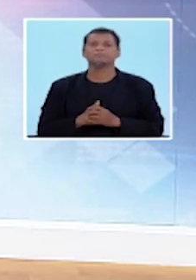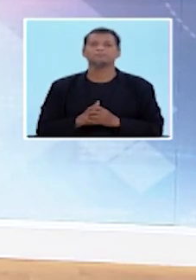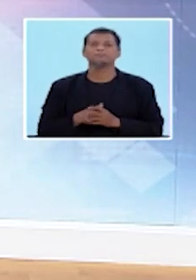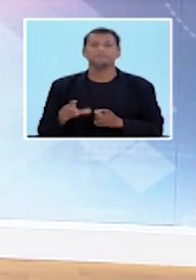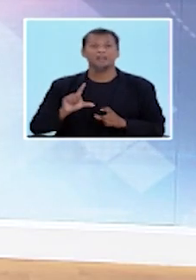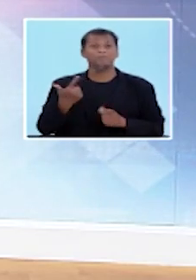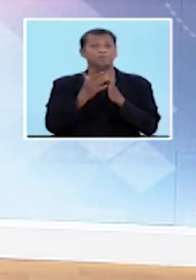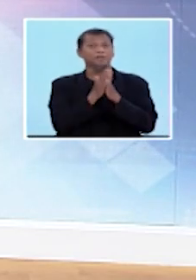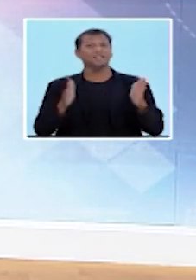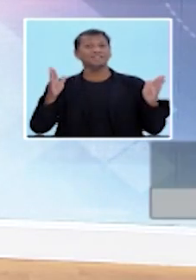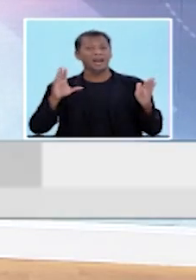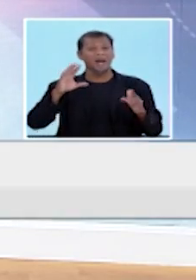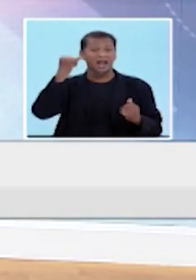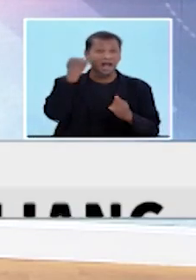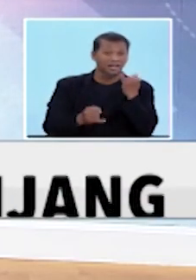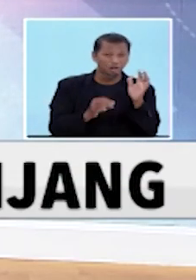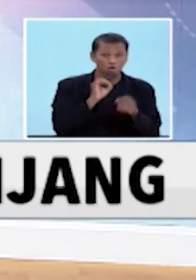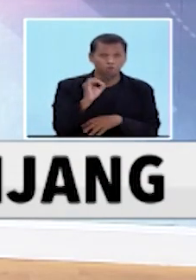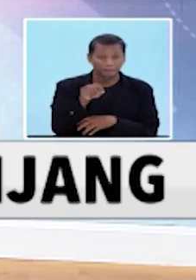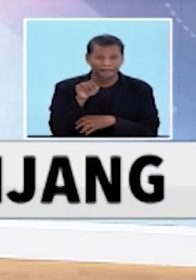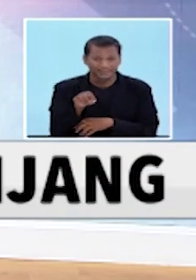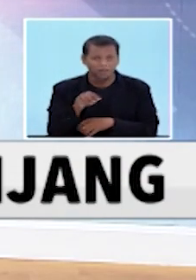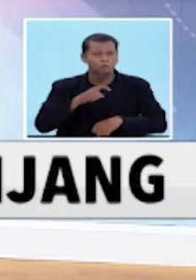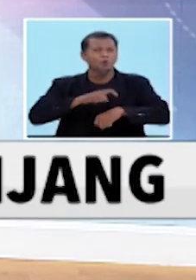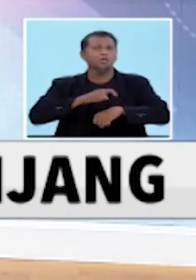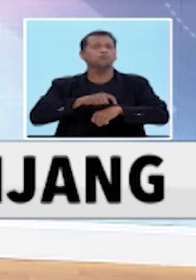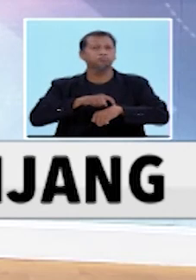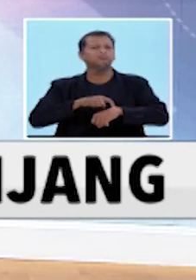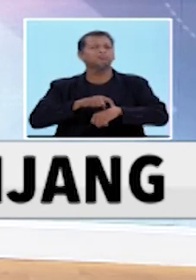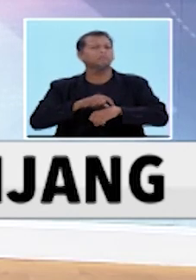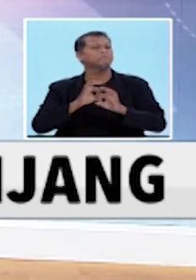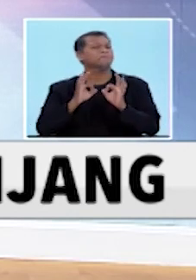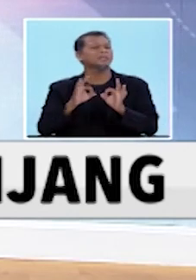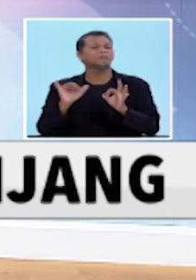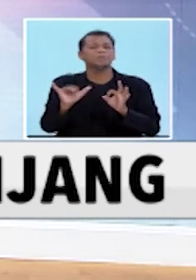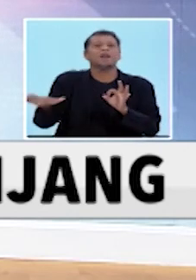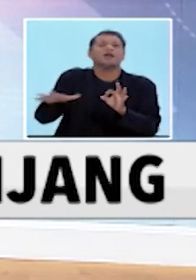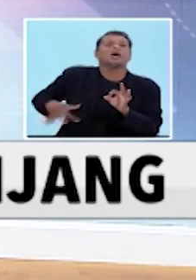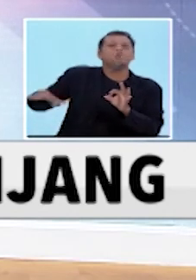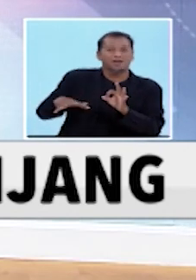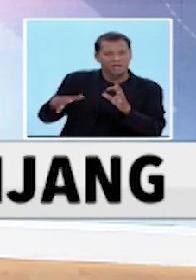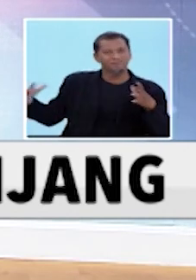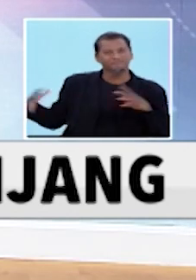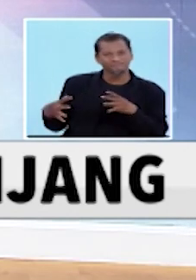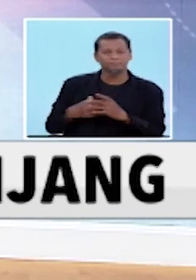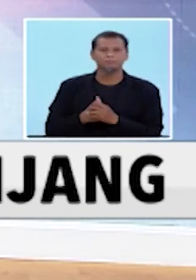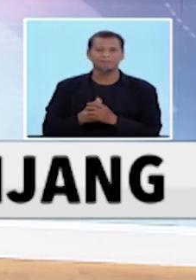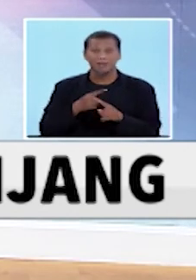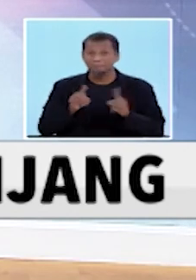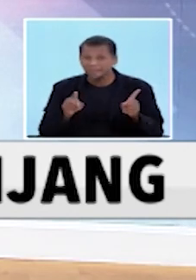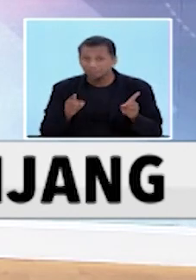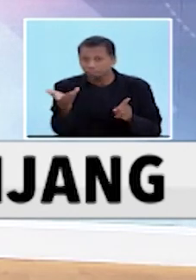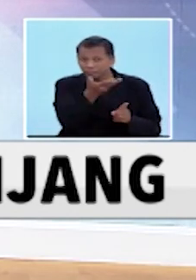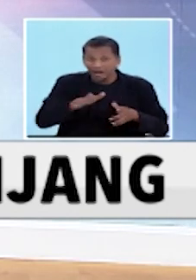Libur panjang di akhir bulan Oktober ini tentu saja menjadi waktu yang tepat untuk menghabiskan waktu bersama keluarga. Nah, tapi jika keluarga Anda ingin pergi ke